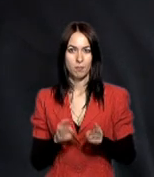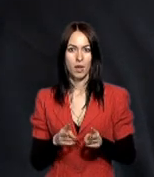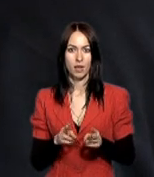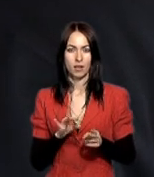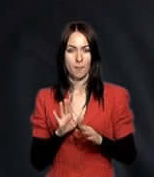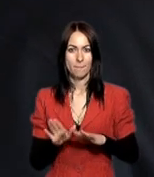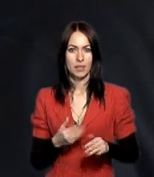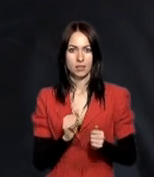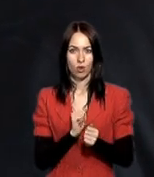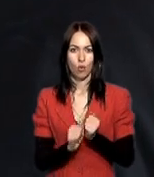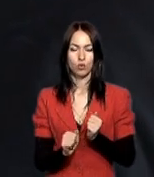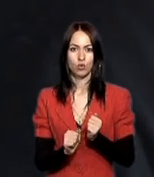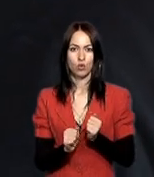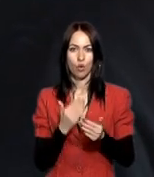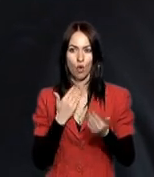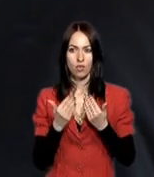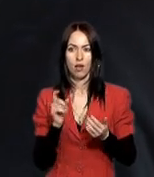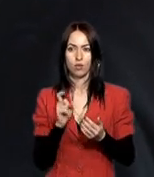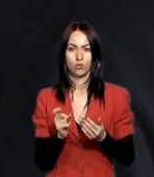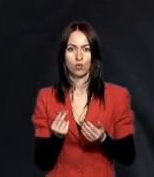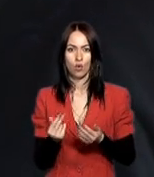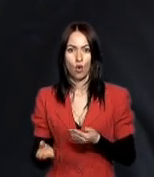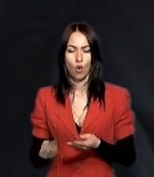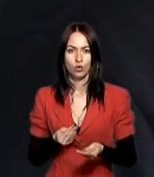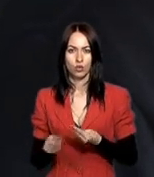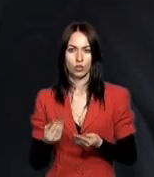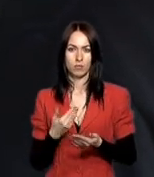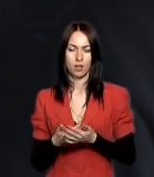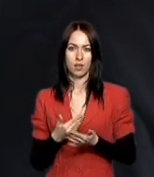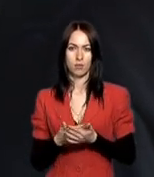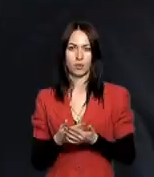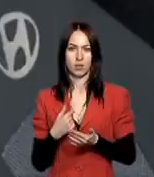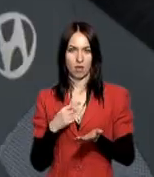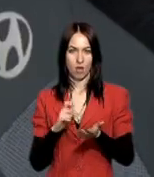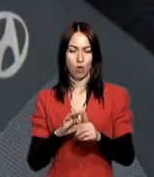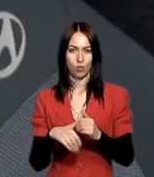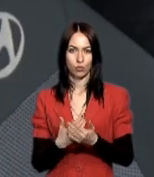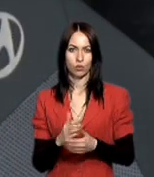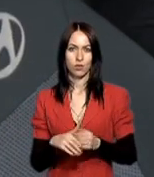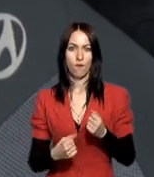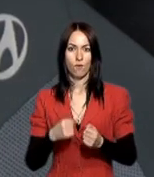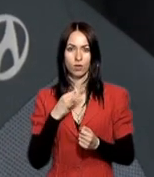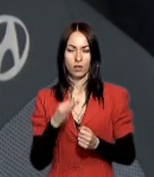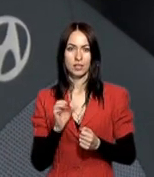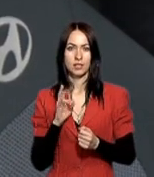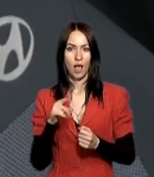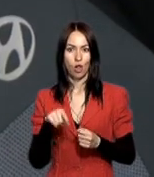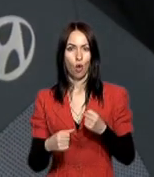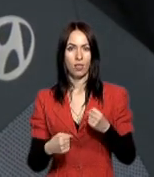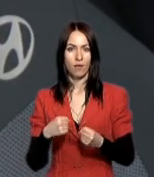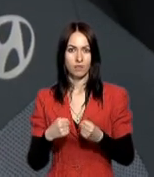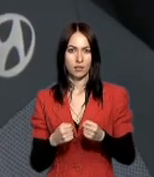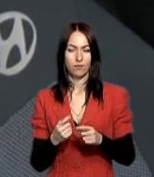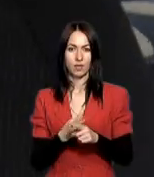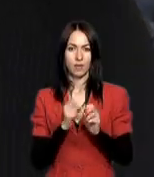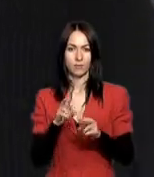Після кожного контакту з грошима або з чимось я дезінфікую руки. Водій каже, салон автівки дезінфікують